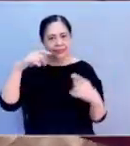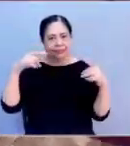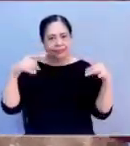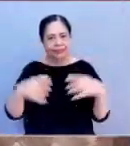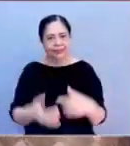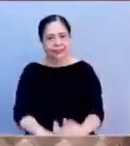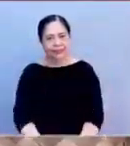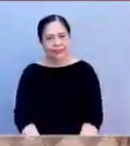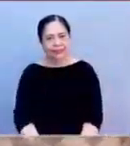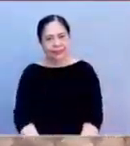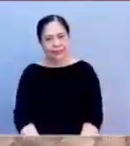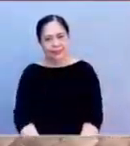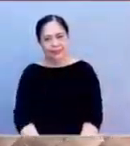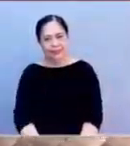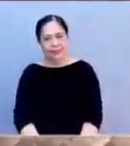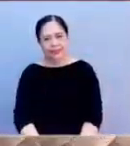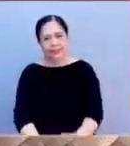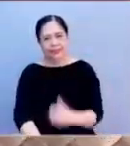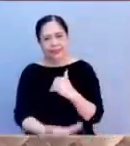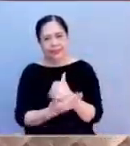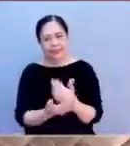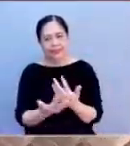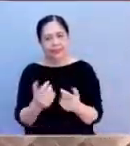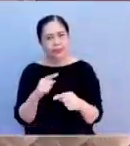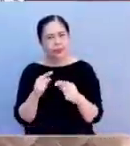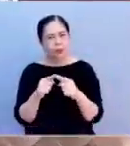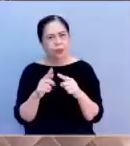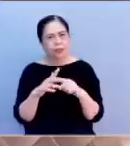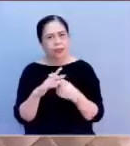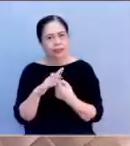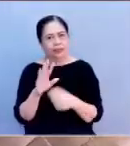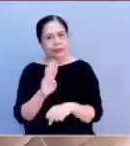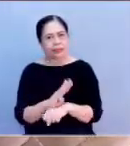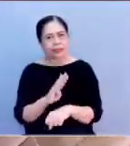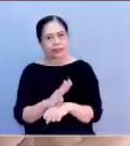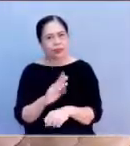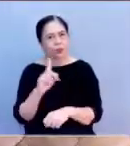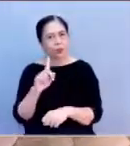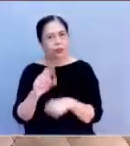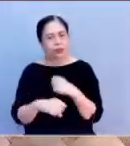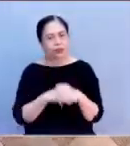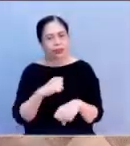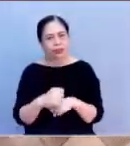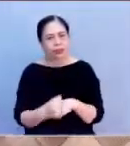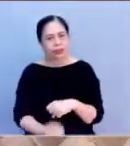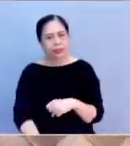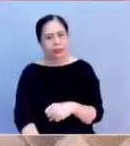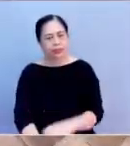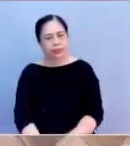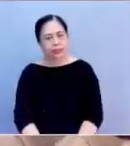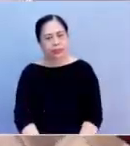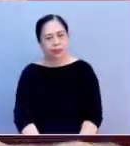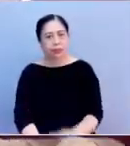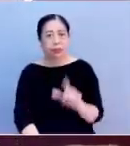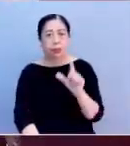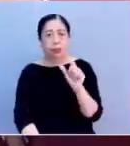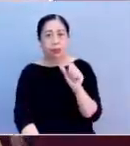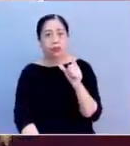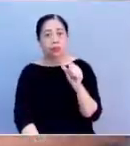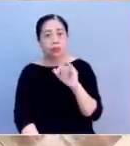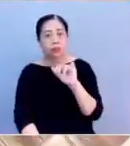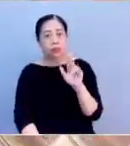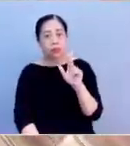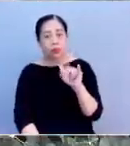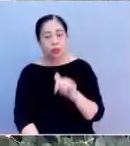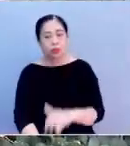Iwas ano rin to, sunog. Abi, kailan mo to in-start itong business mo na to? Anong year? To, July 2020. July 2020.